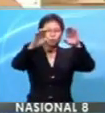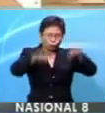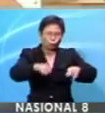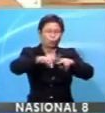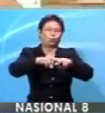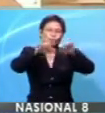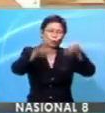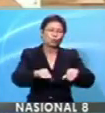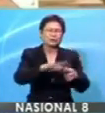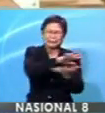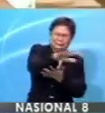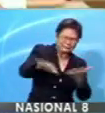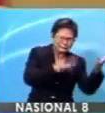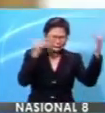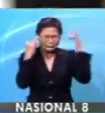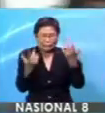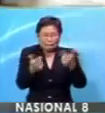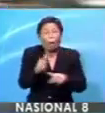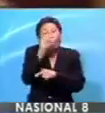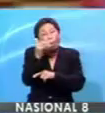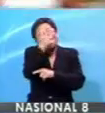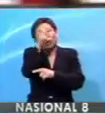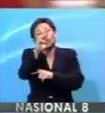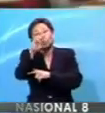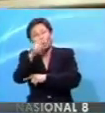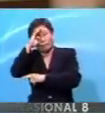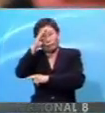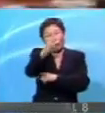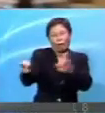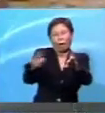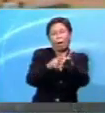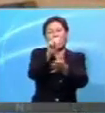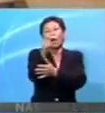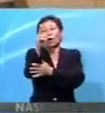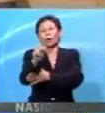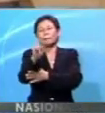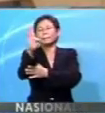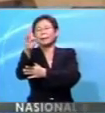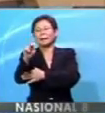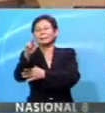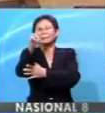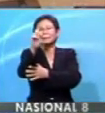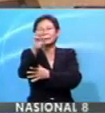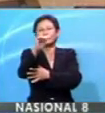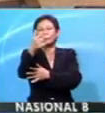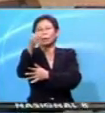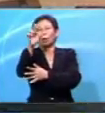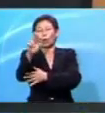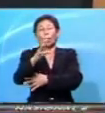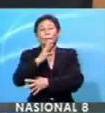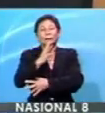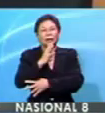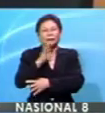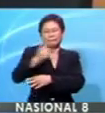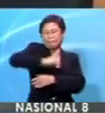terbabit kekecohan tersebut berlaku ekoran wong menyelar kenyataan Adun bnorohamad mengak